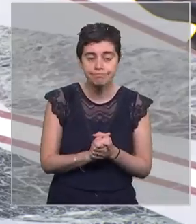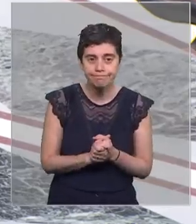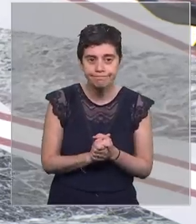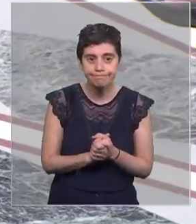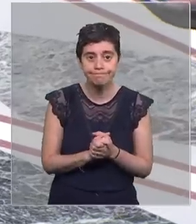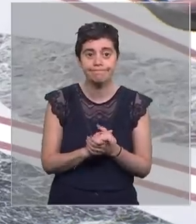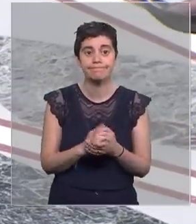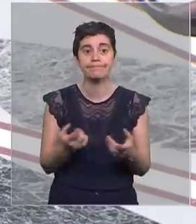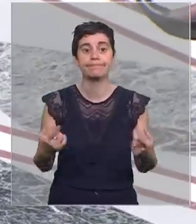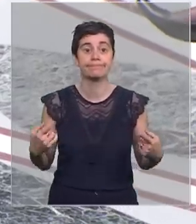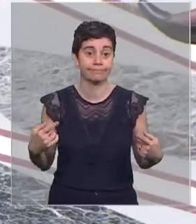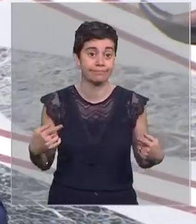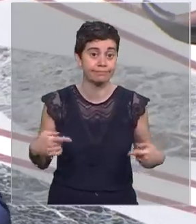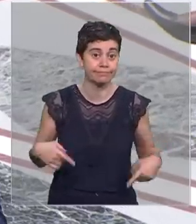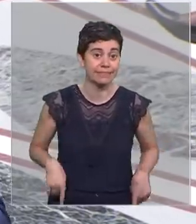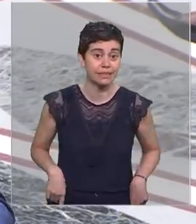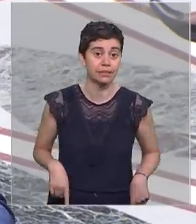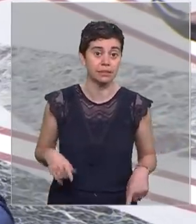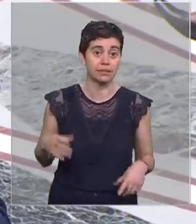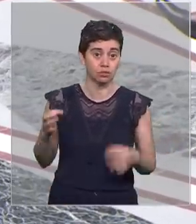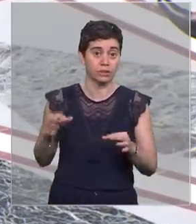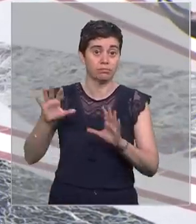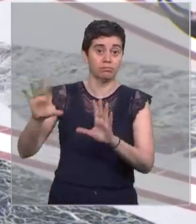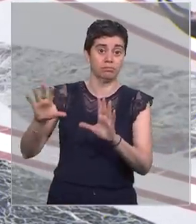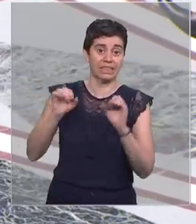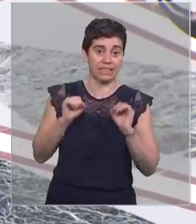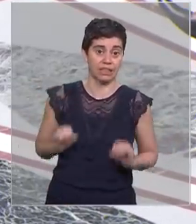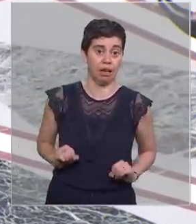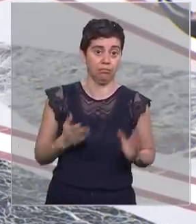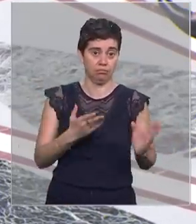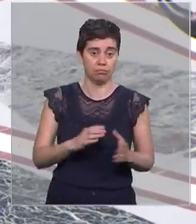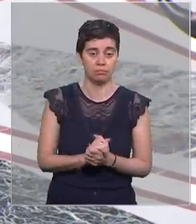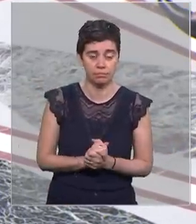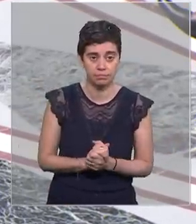le garde des Sceaux parce qu'il est au banc, un autre banc que celui-ci, il est au Sénat en ce moment même, pour